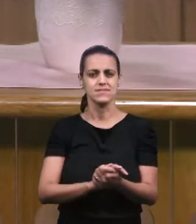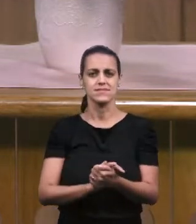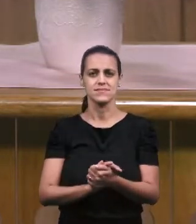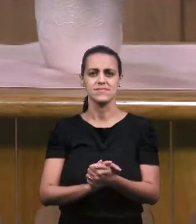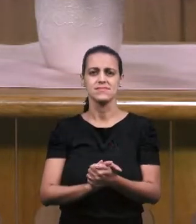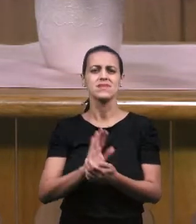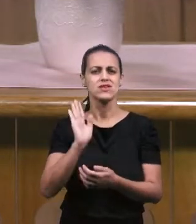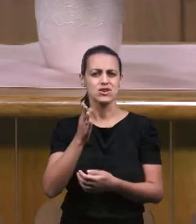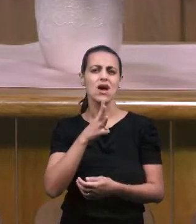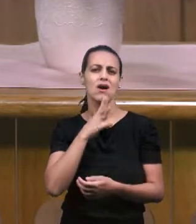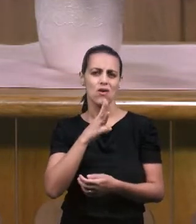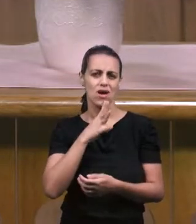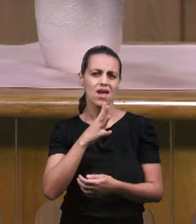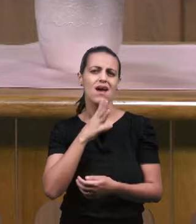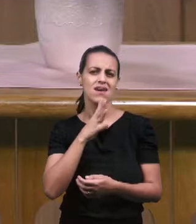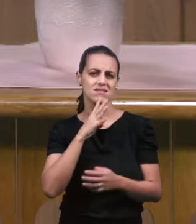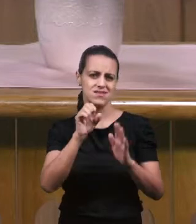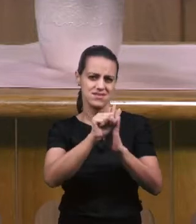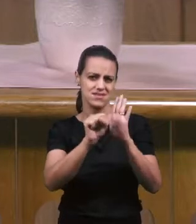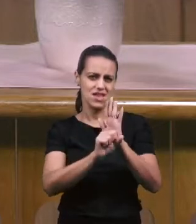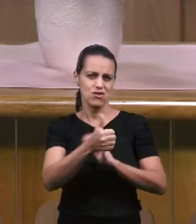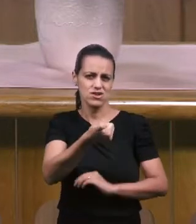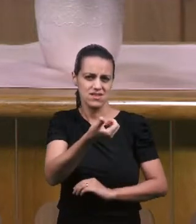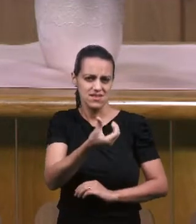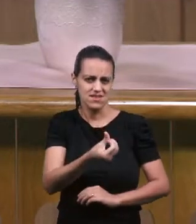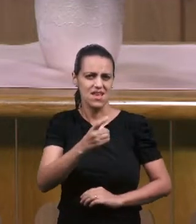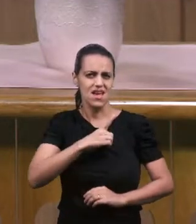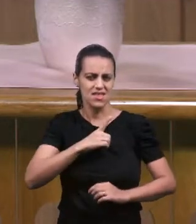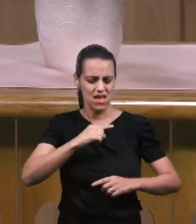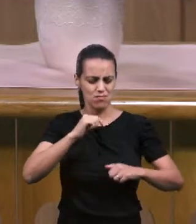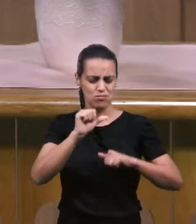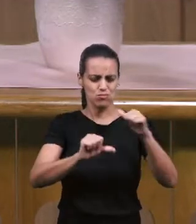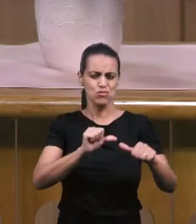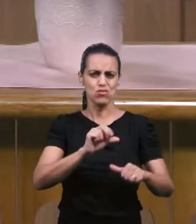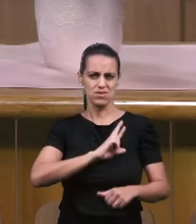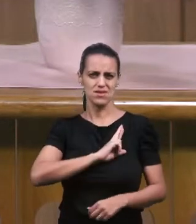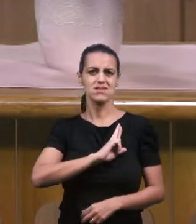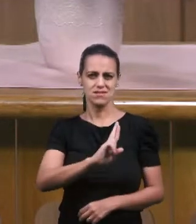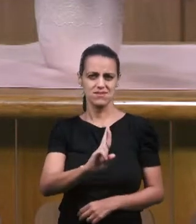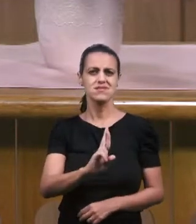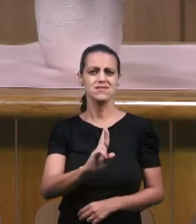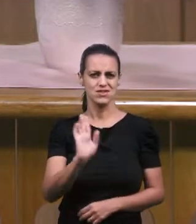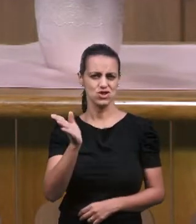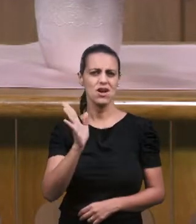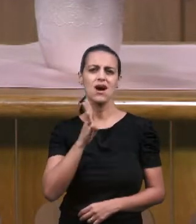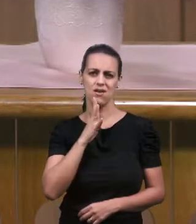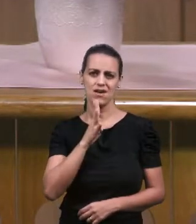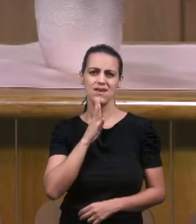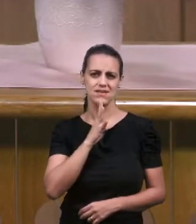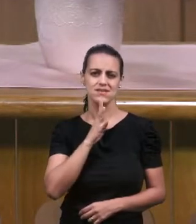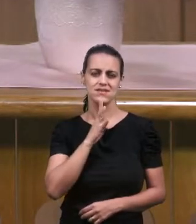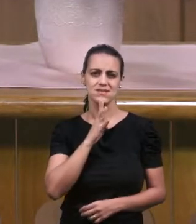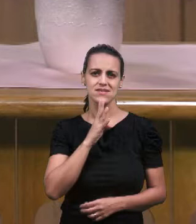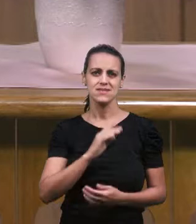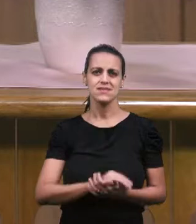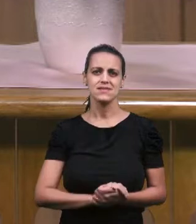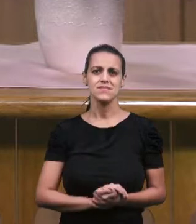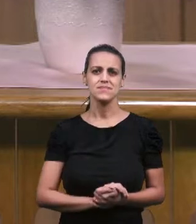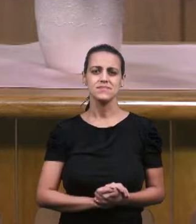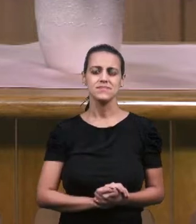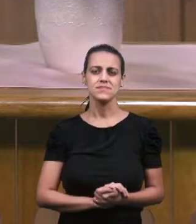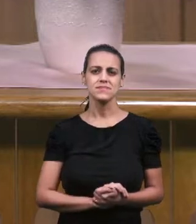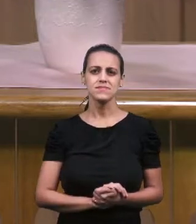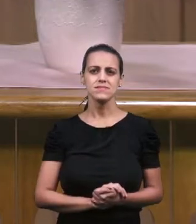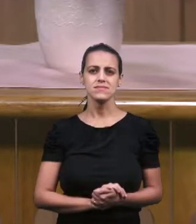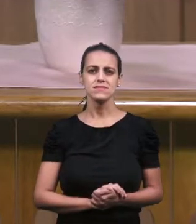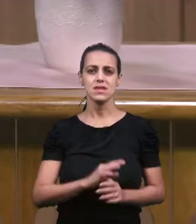réforme religieuse du XVIe siècle. Nous avons vu quelques-uns, mais aujourd'hui, le libre examen des Écritures. Nous connaissons